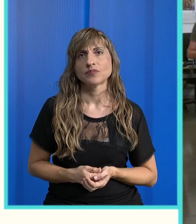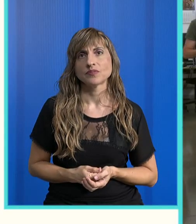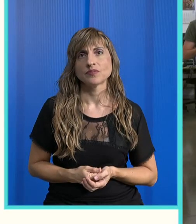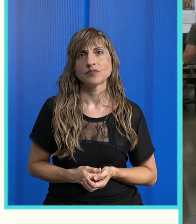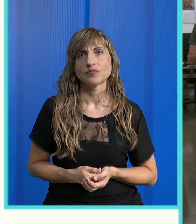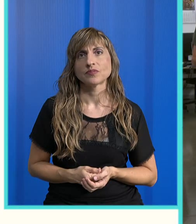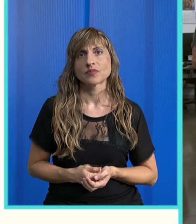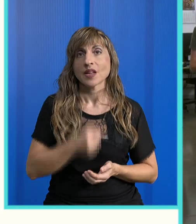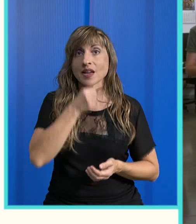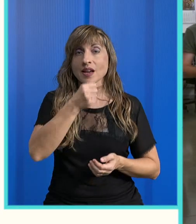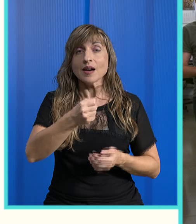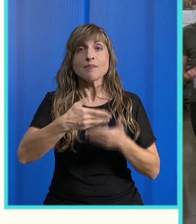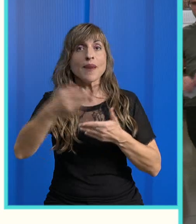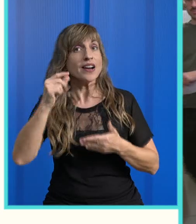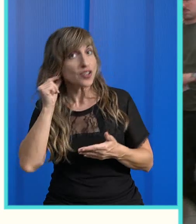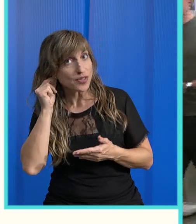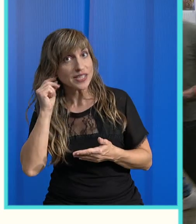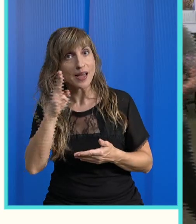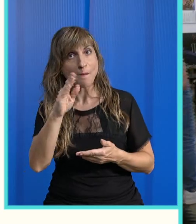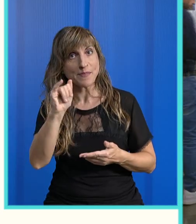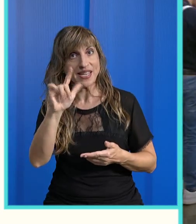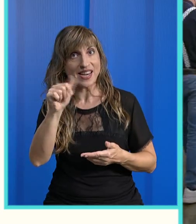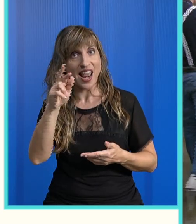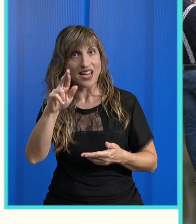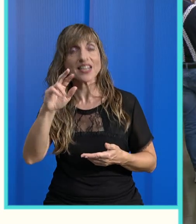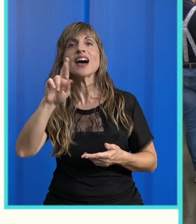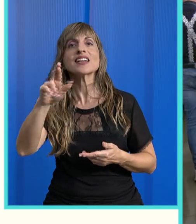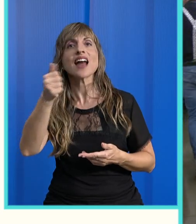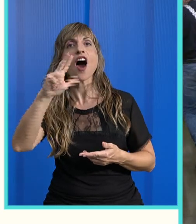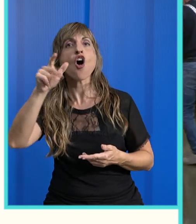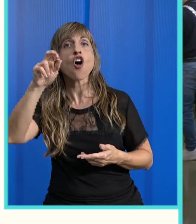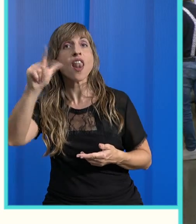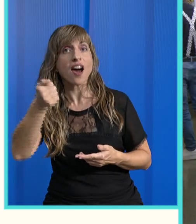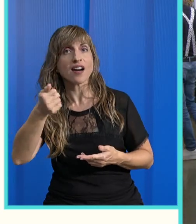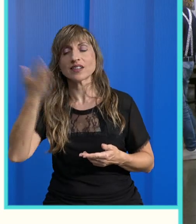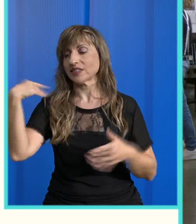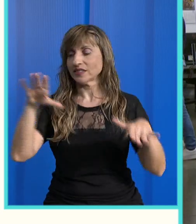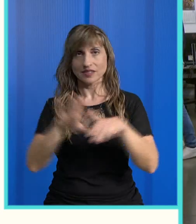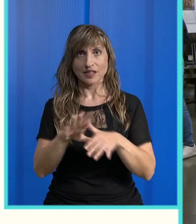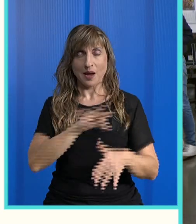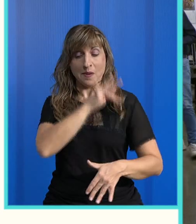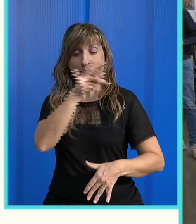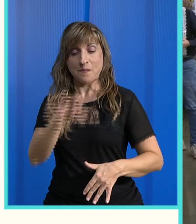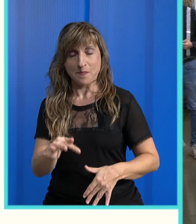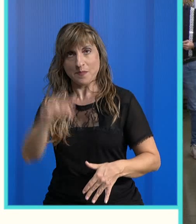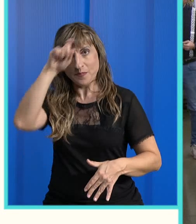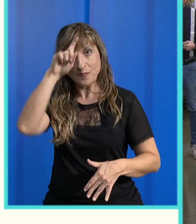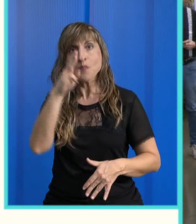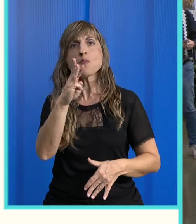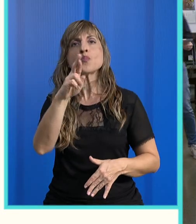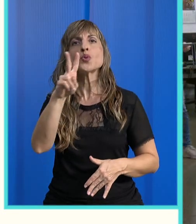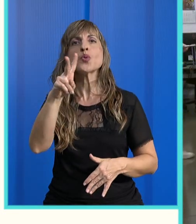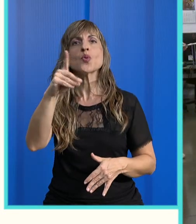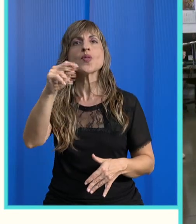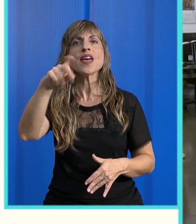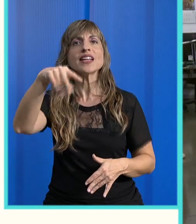I la periodista i escriptora badalonina Pilar Rahola ha recollit aquest dimarts el 57 Premi Prudenci Bertrana de novel·la amb la seva ola